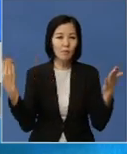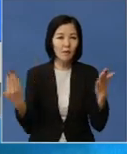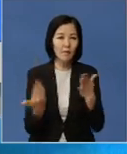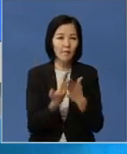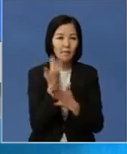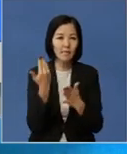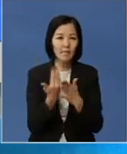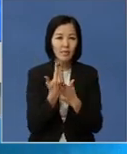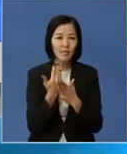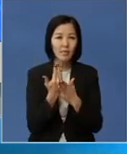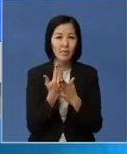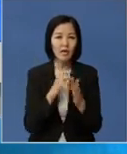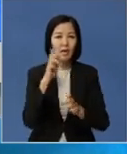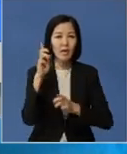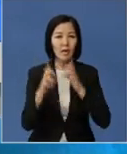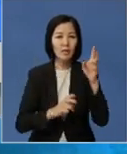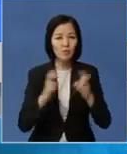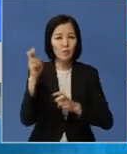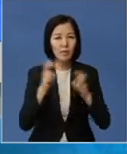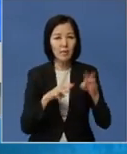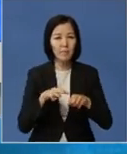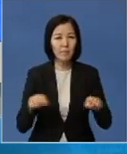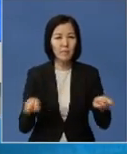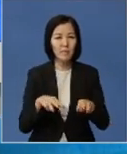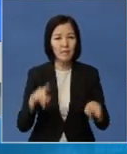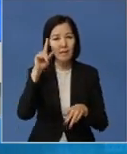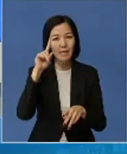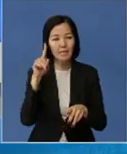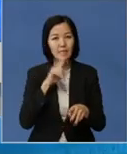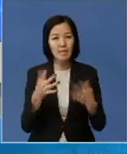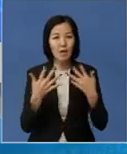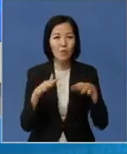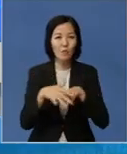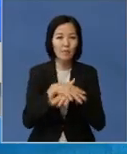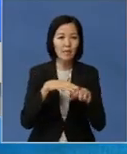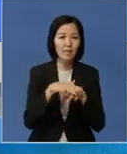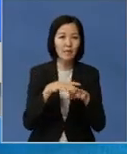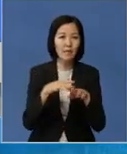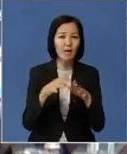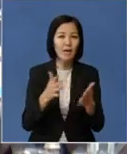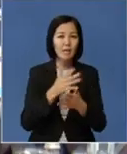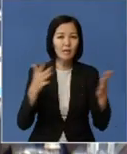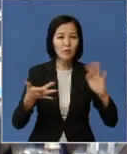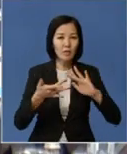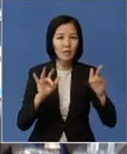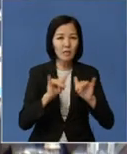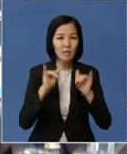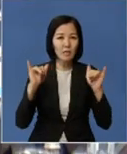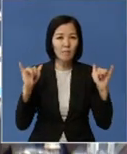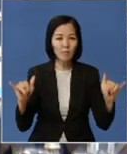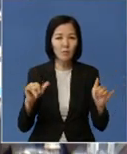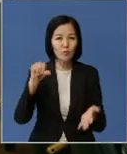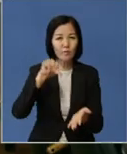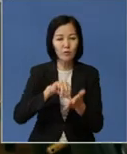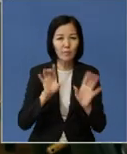даму инновациялар және аэроғарыш өнеркәсібі министрі Қазақстанның елді мекендерінде кең жолақты интернетті дамыту жөнінде баяндама